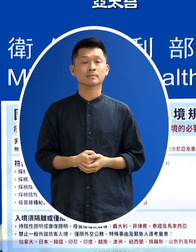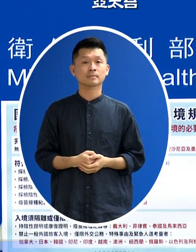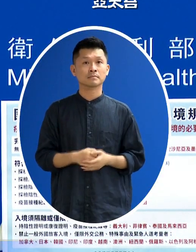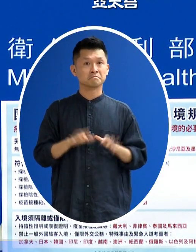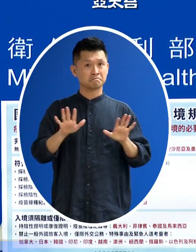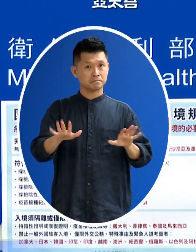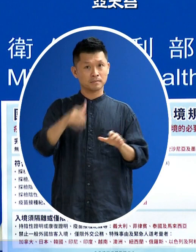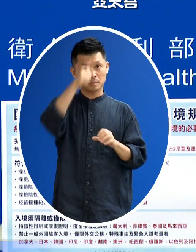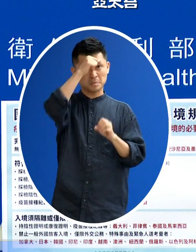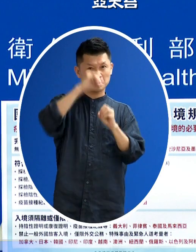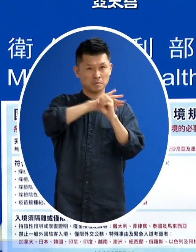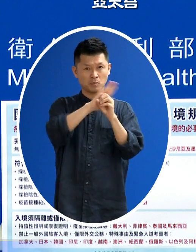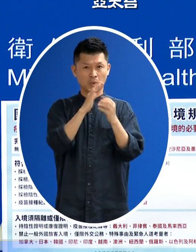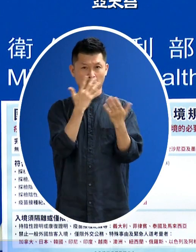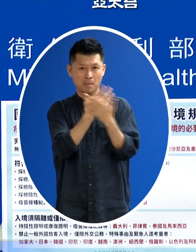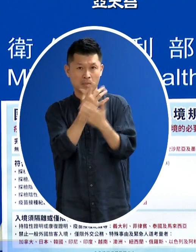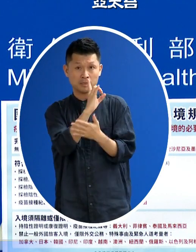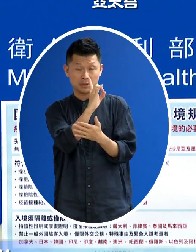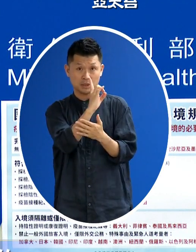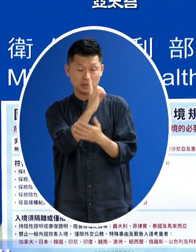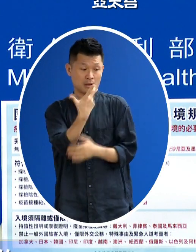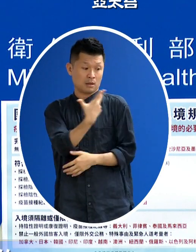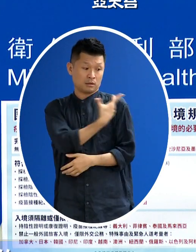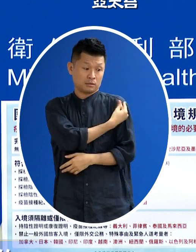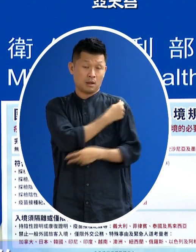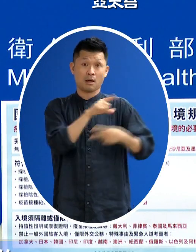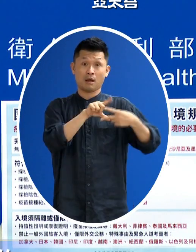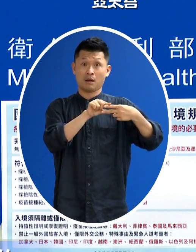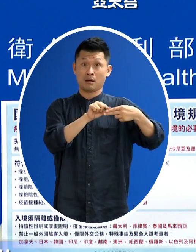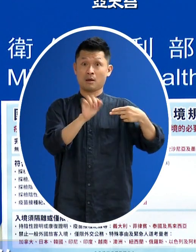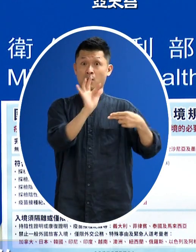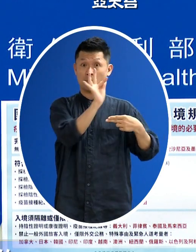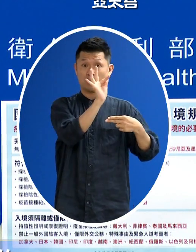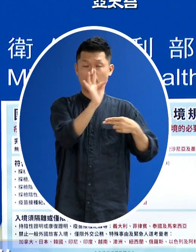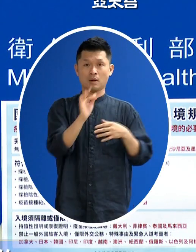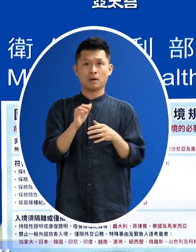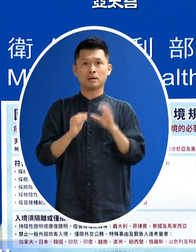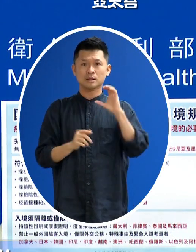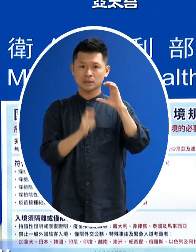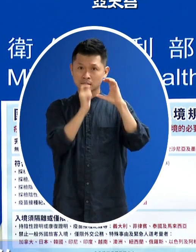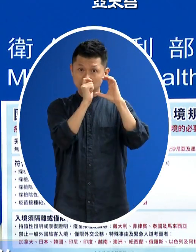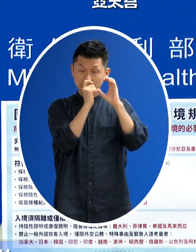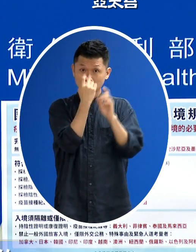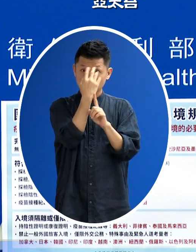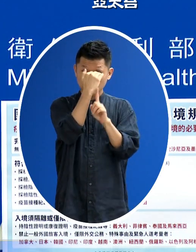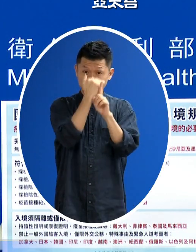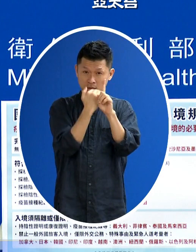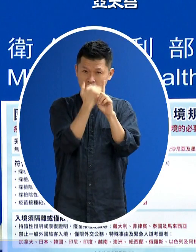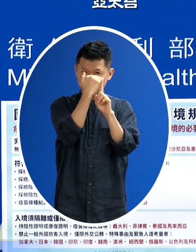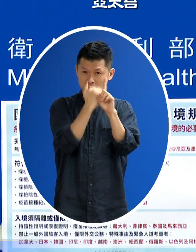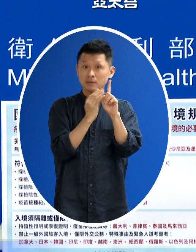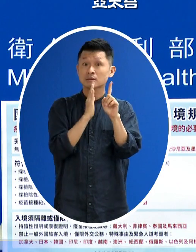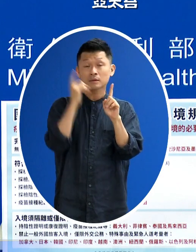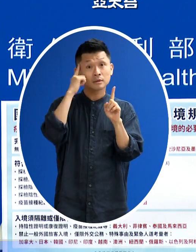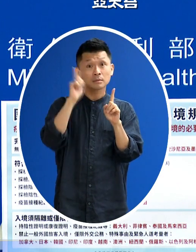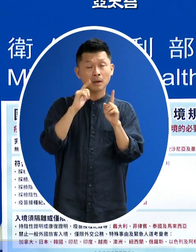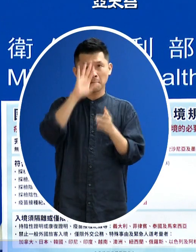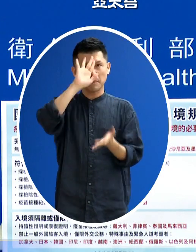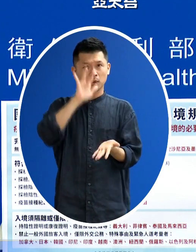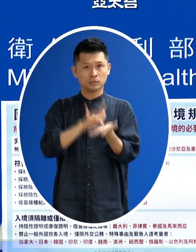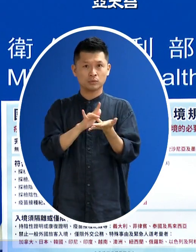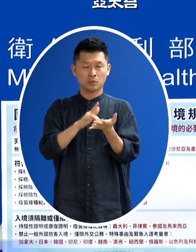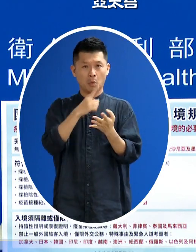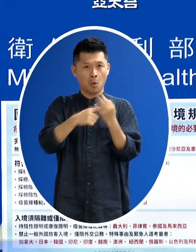Delta， 即使在打过疫苗以后的人，那他们的 CT 值可以还是很低的，那换句话说，他们病毒量还是